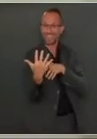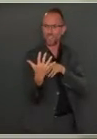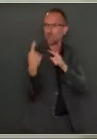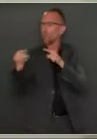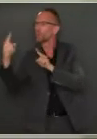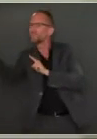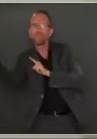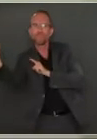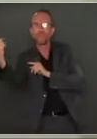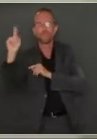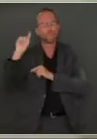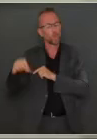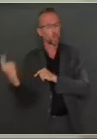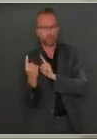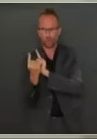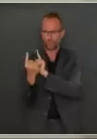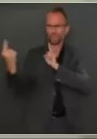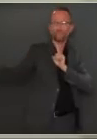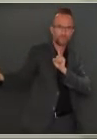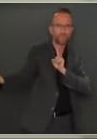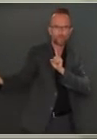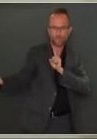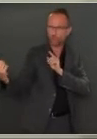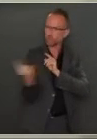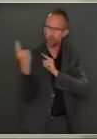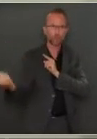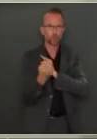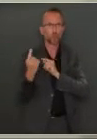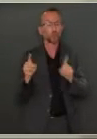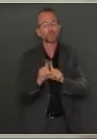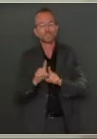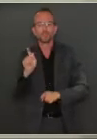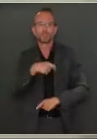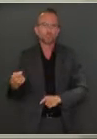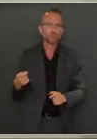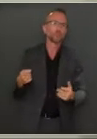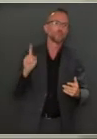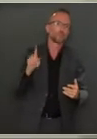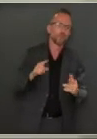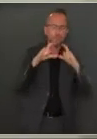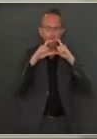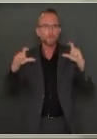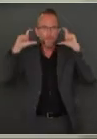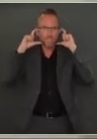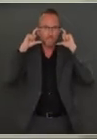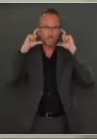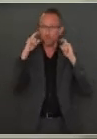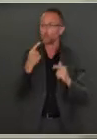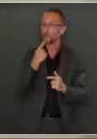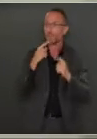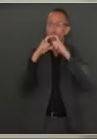de sécurité. Il est par ailleurs toujours prudent de porter un masque, même si dans ces cas-là, il ne remplacera jamais un